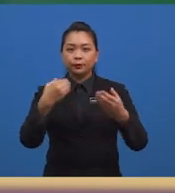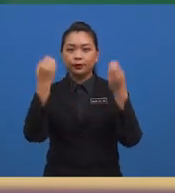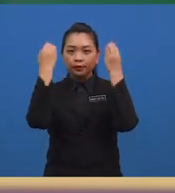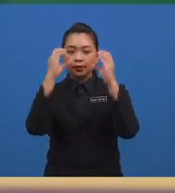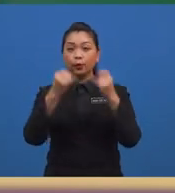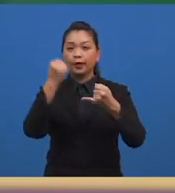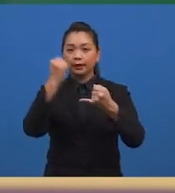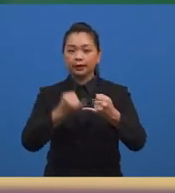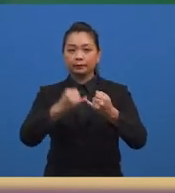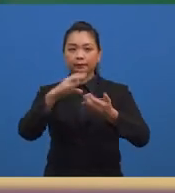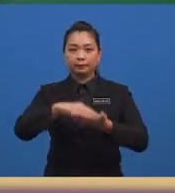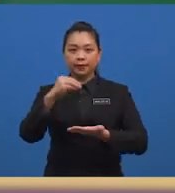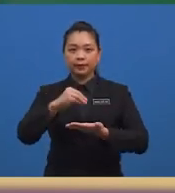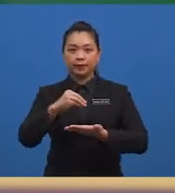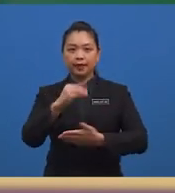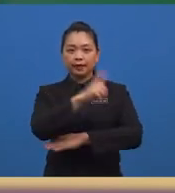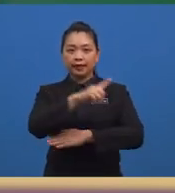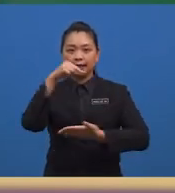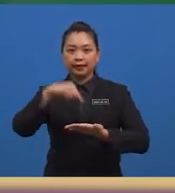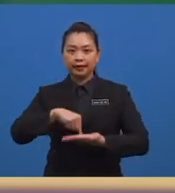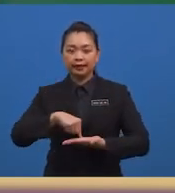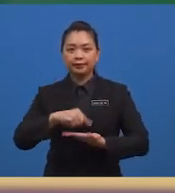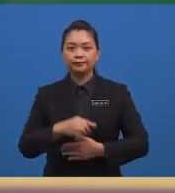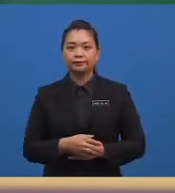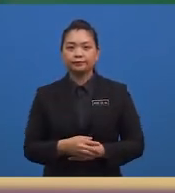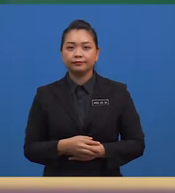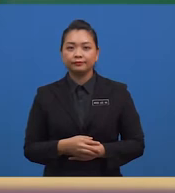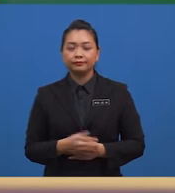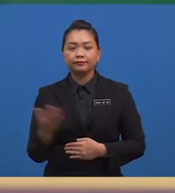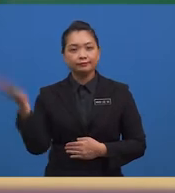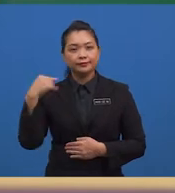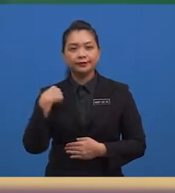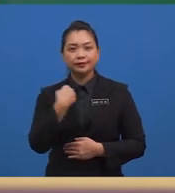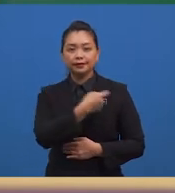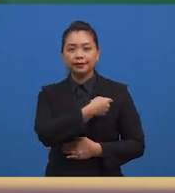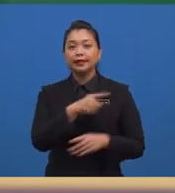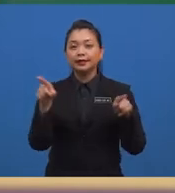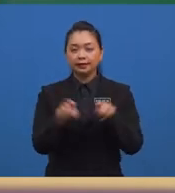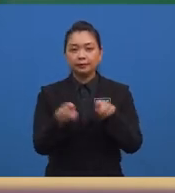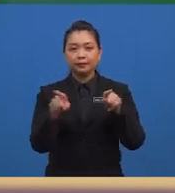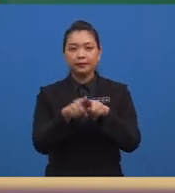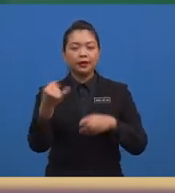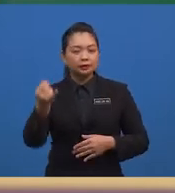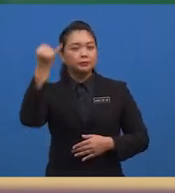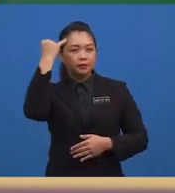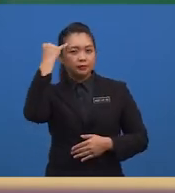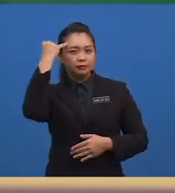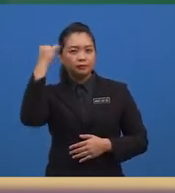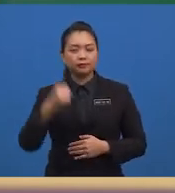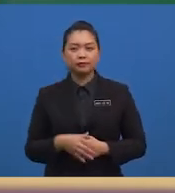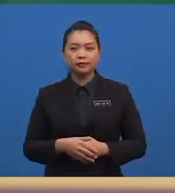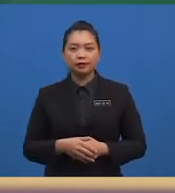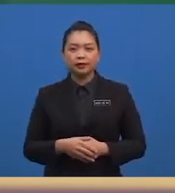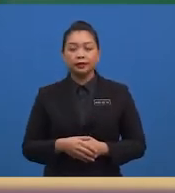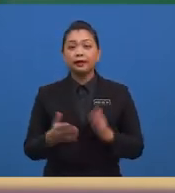Sebelum cikgu mengakhiri pembelajaran pada kali ini, marilah sama-sama kita imbas